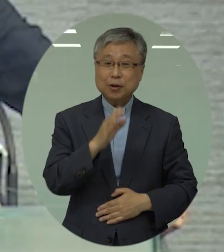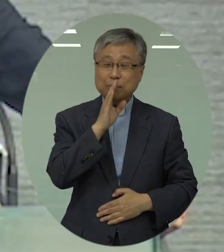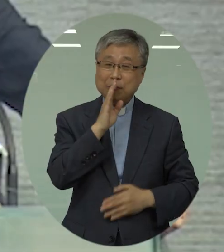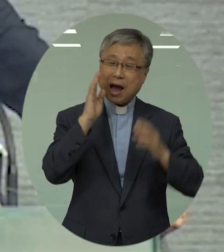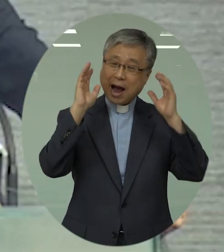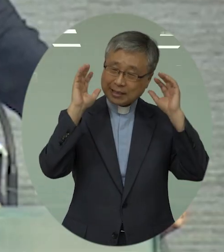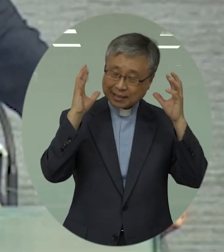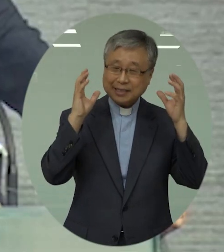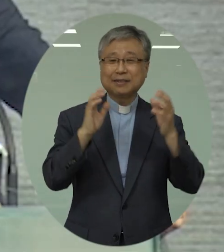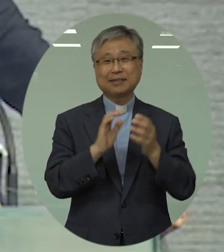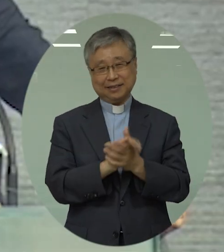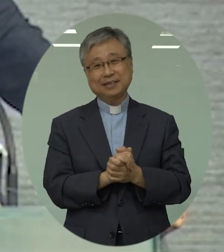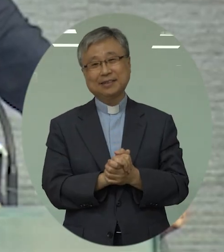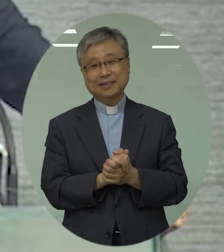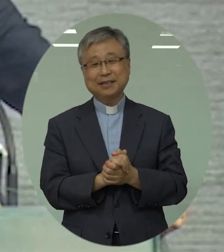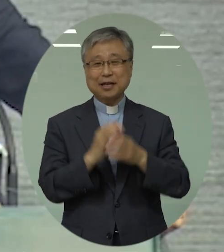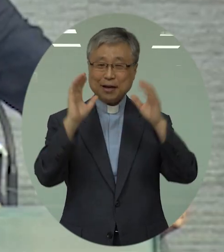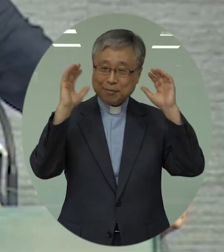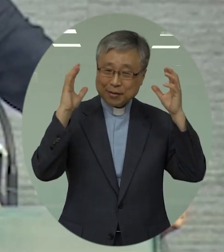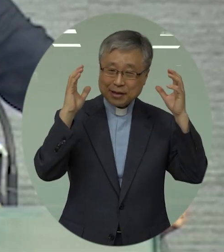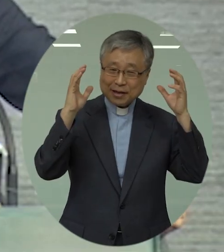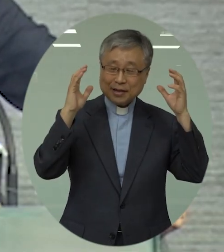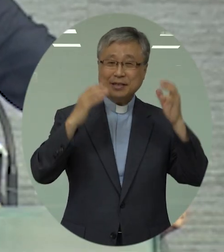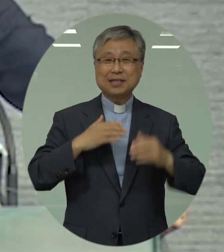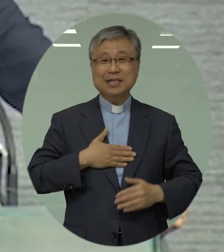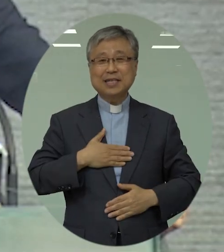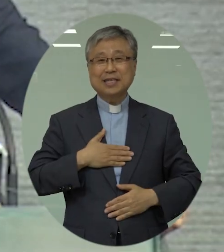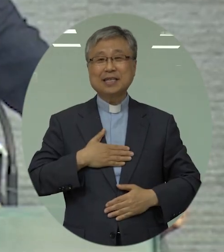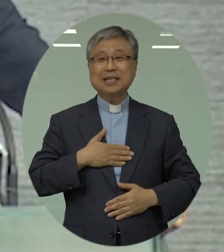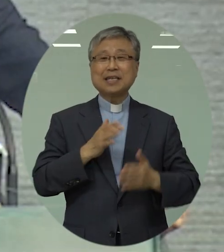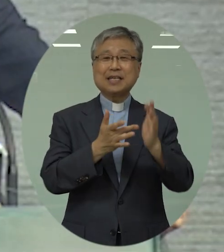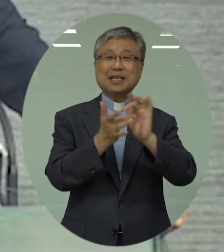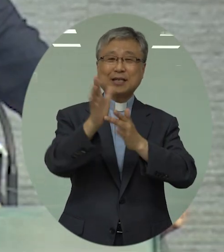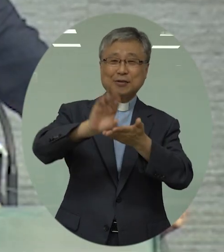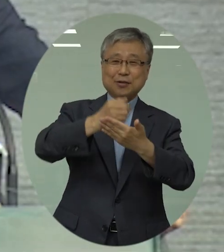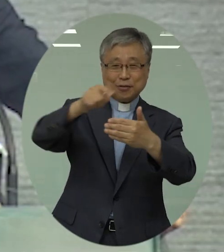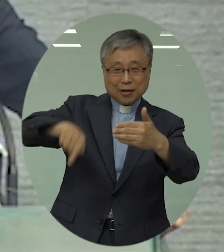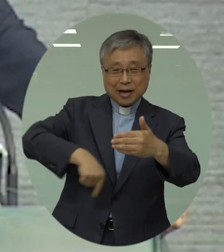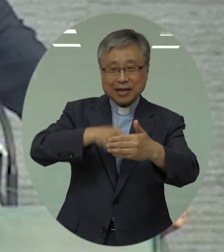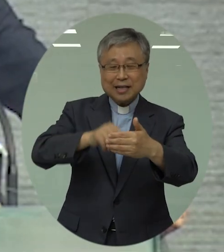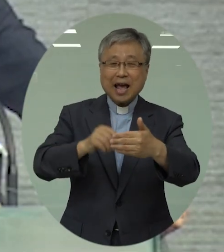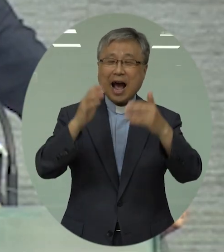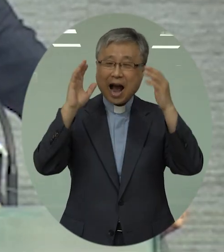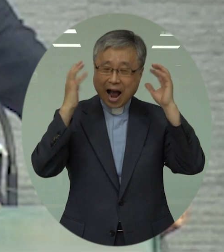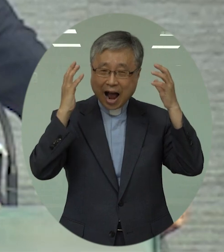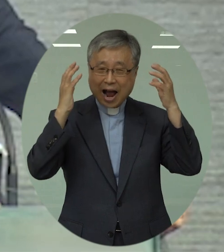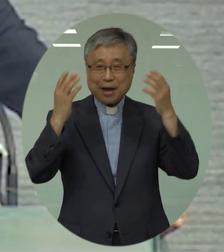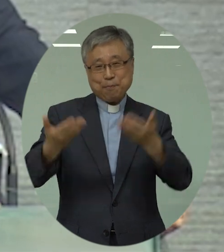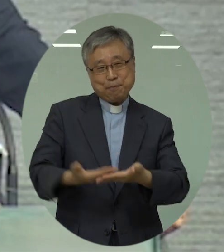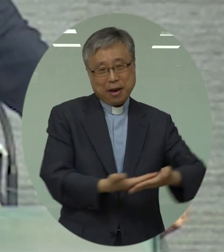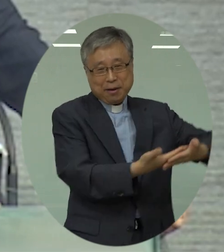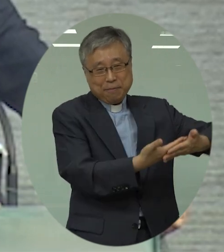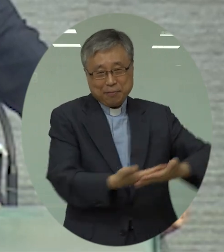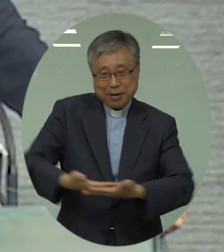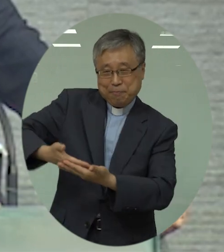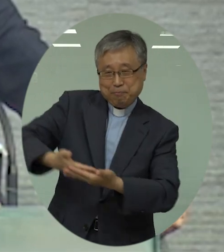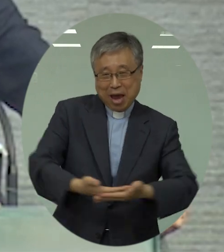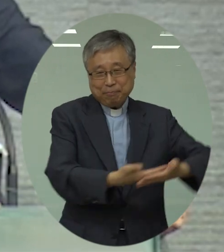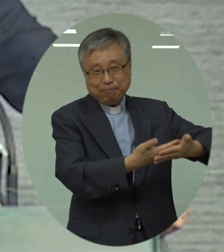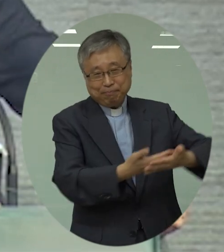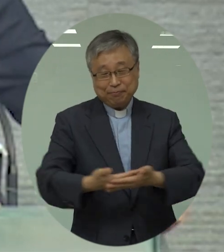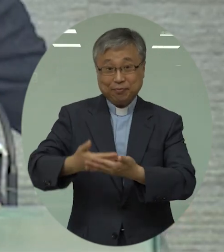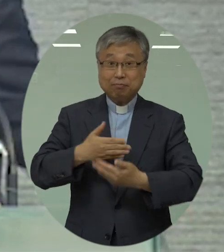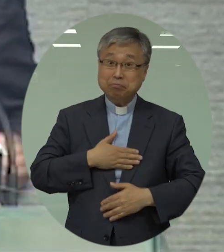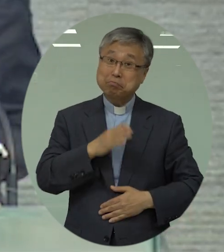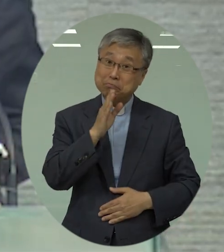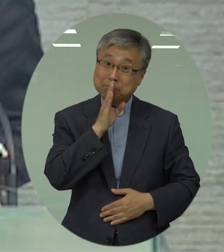베이비. 네. 베이비 인 크라이스트. 그리스도 안에서의 어린아이. 혹은 뭐 인펀트라는 영어